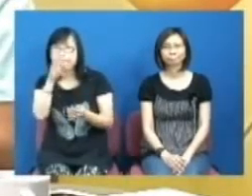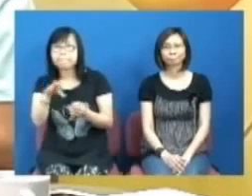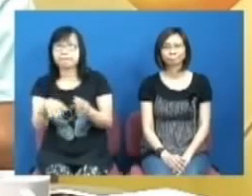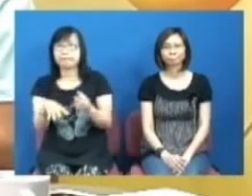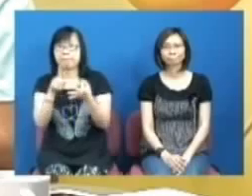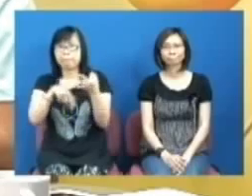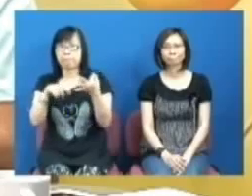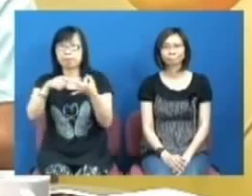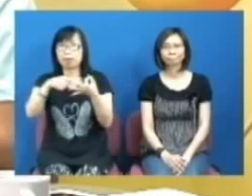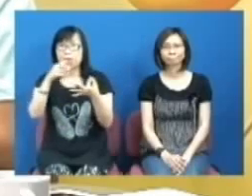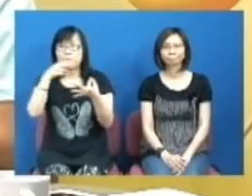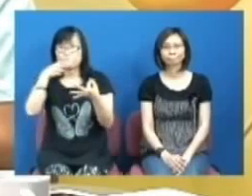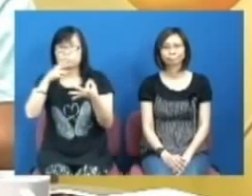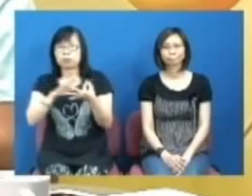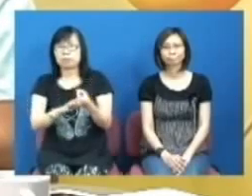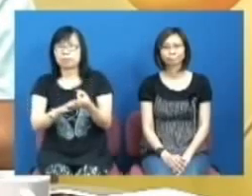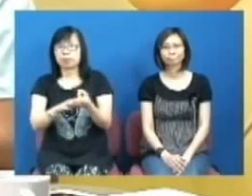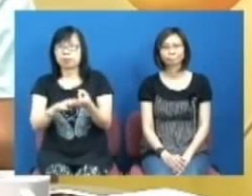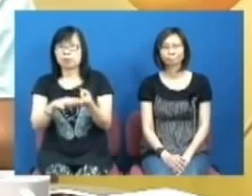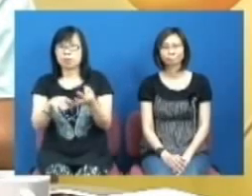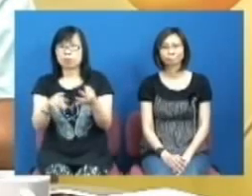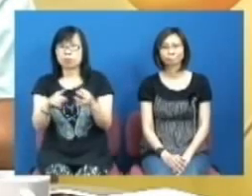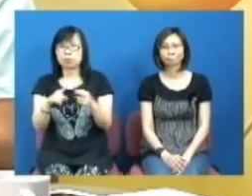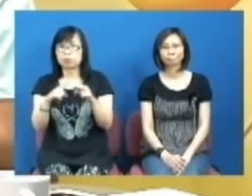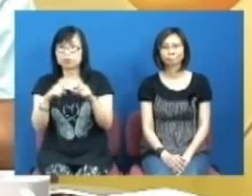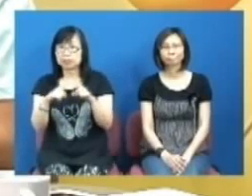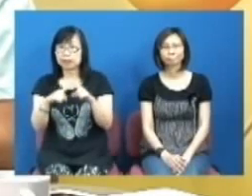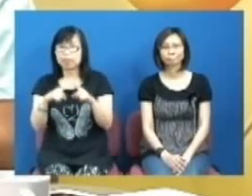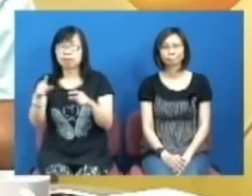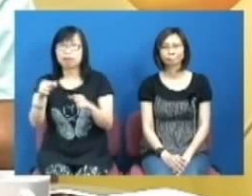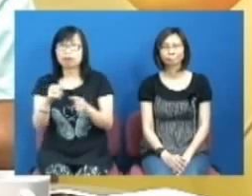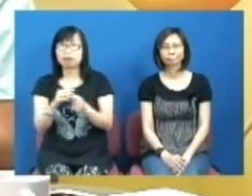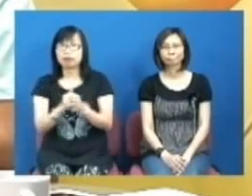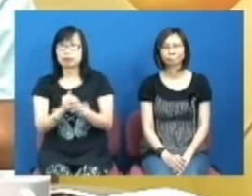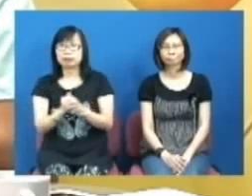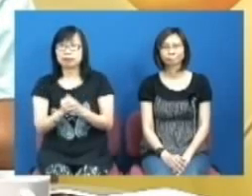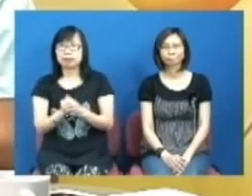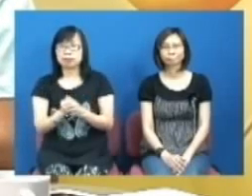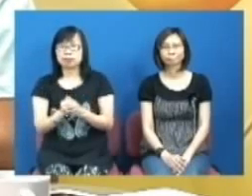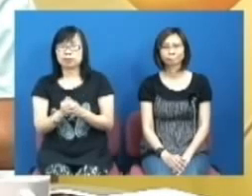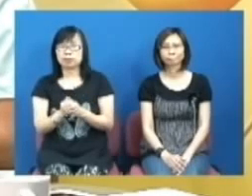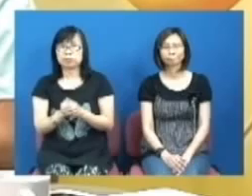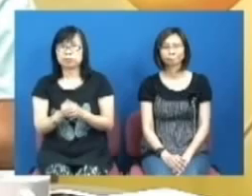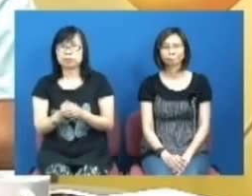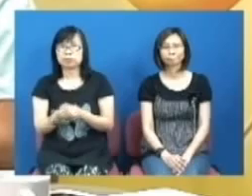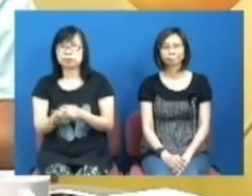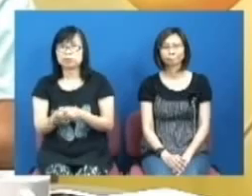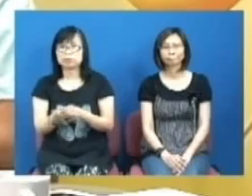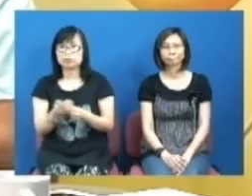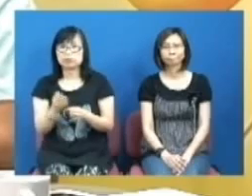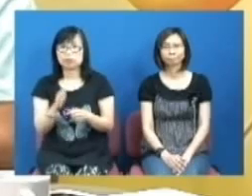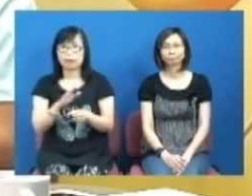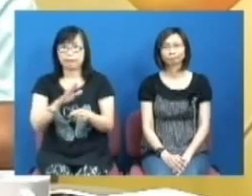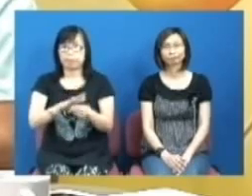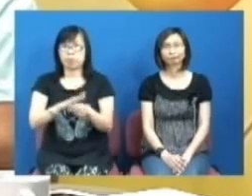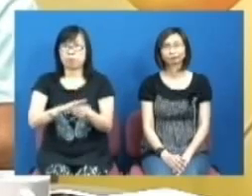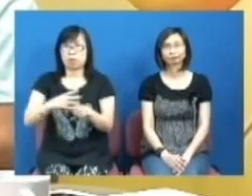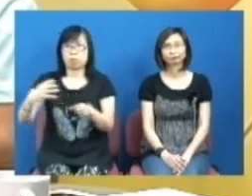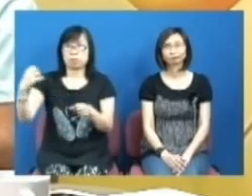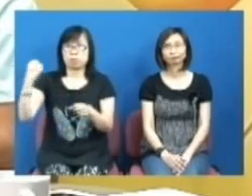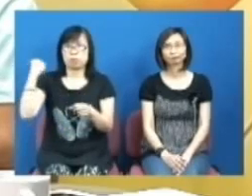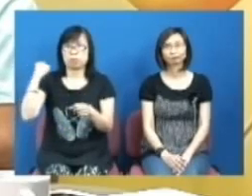說你即是當日就說用這個要保留實力去否決人